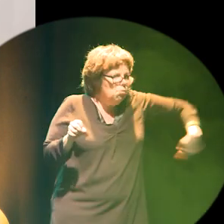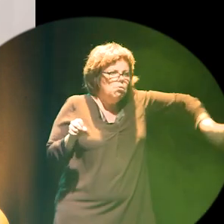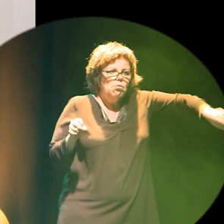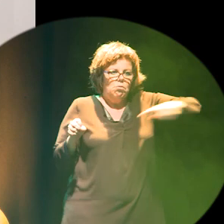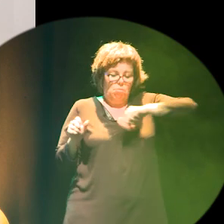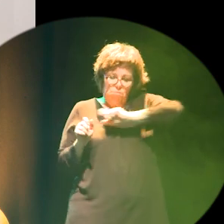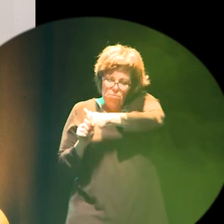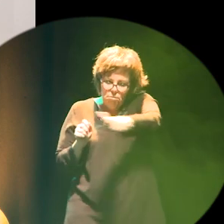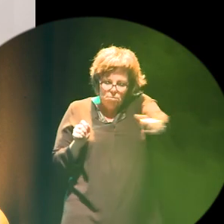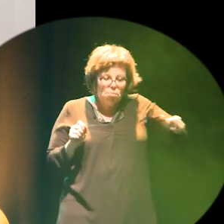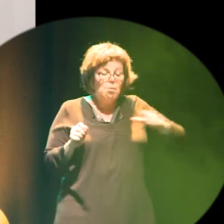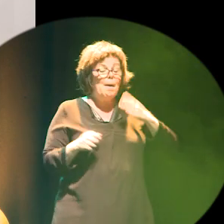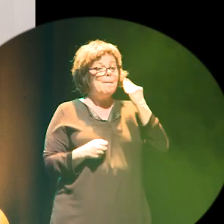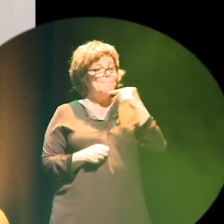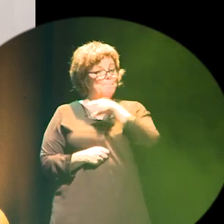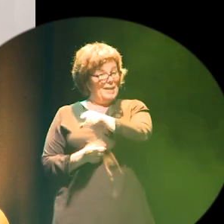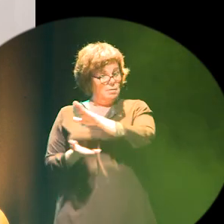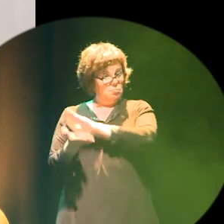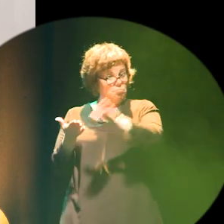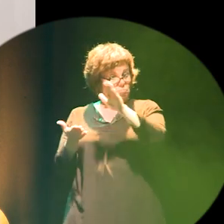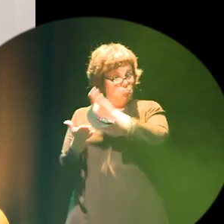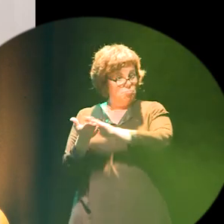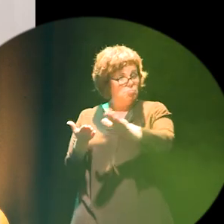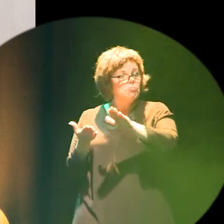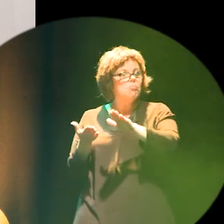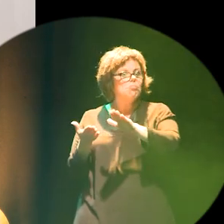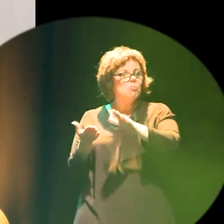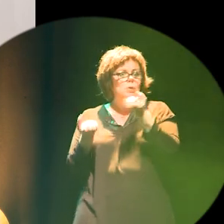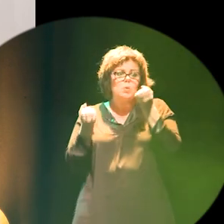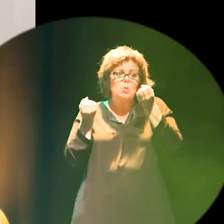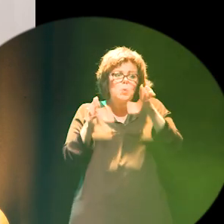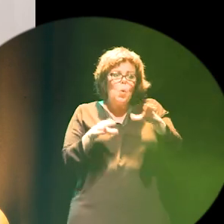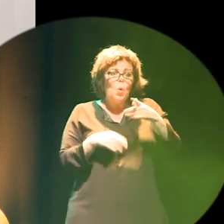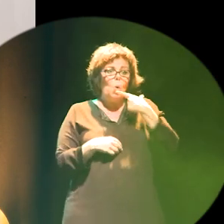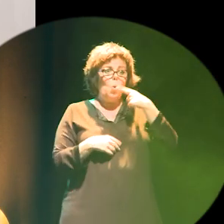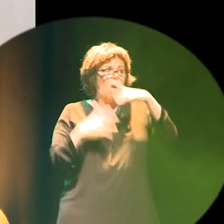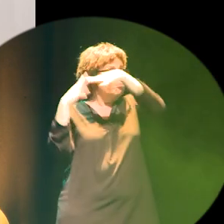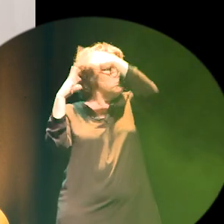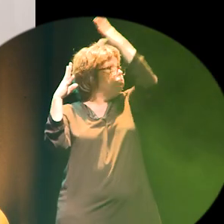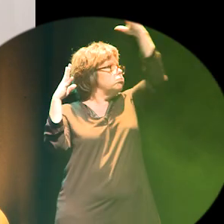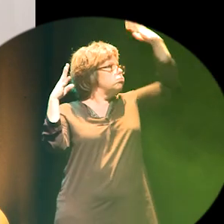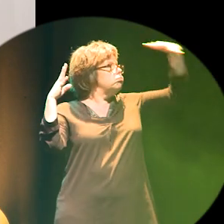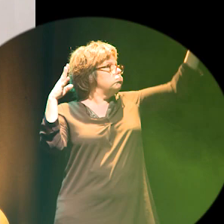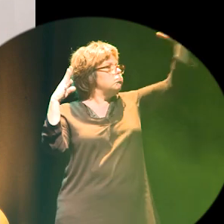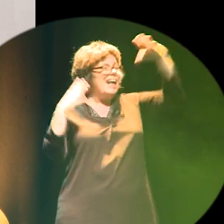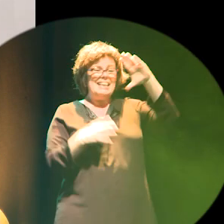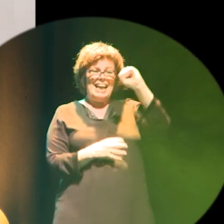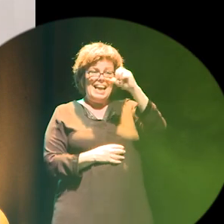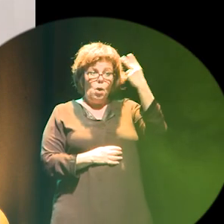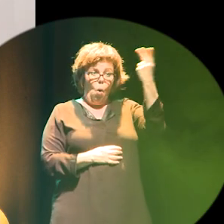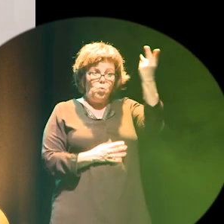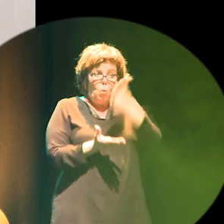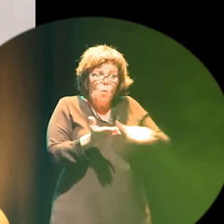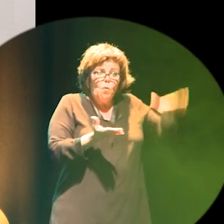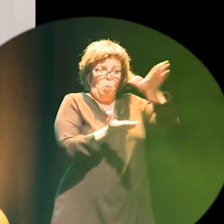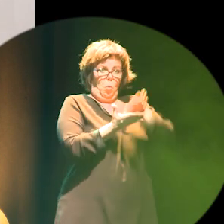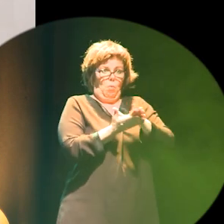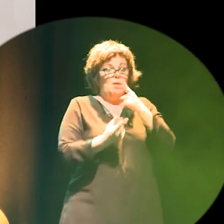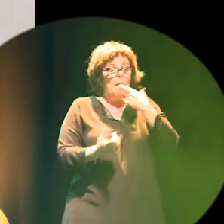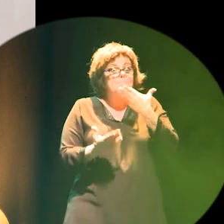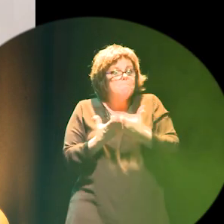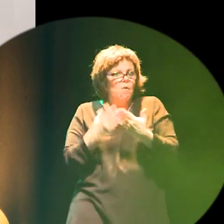le phytoplancton n'était pas là, il y aurait 2 fois plus de CO2 dans l'atmosphère. Donc, il joue un rôle clé dans la régulation du